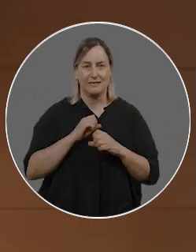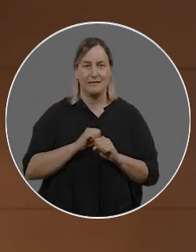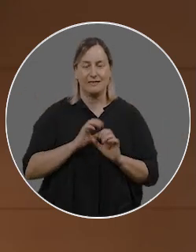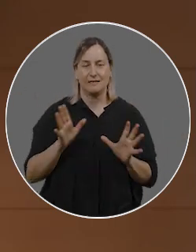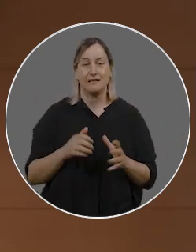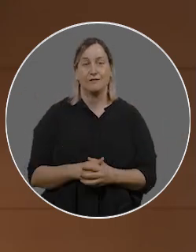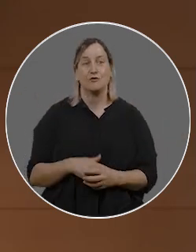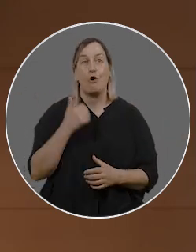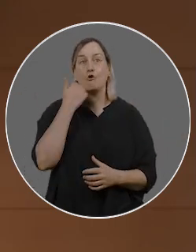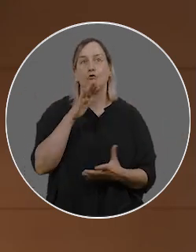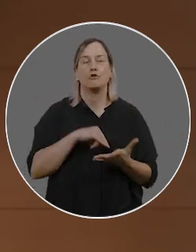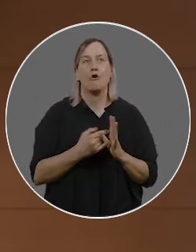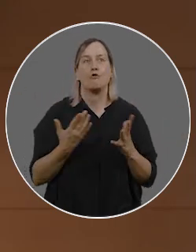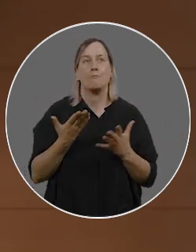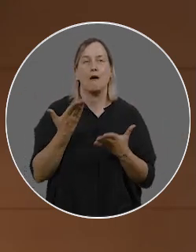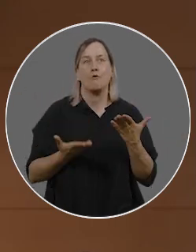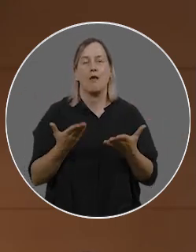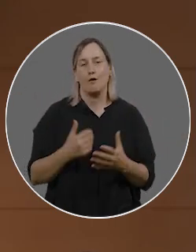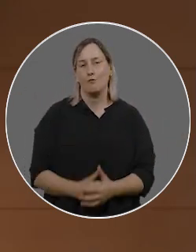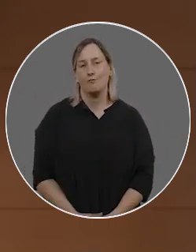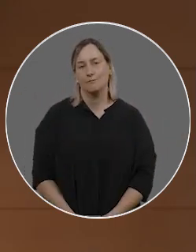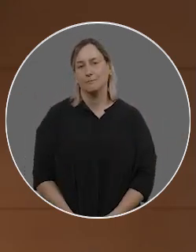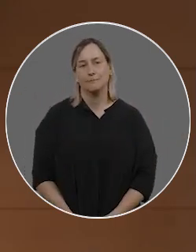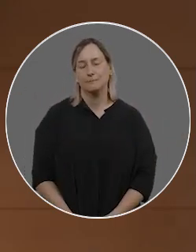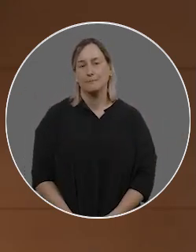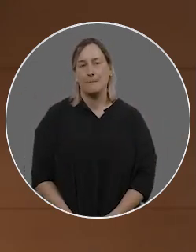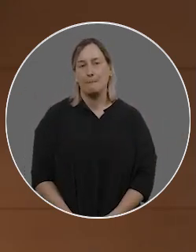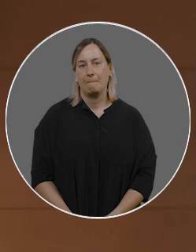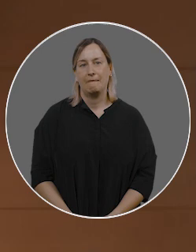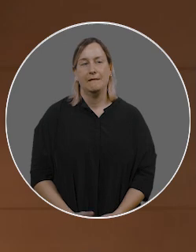És que no sé com valorar-ho, perquè